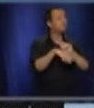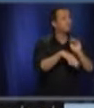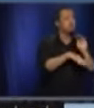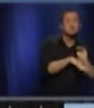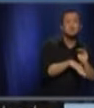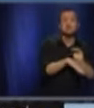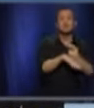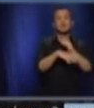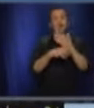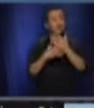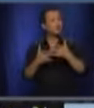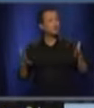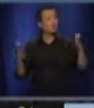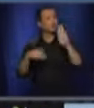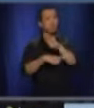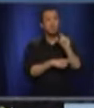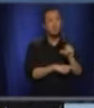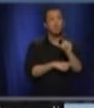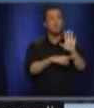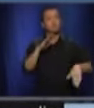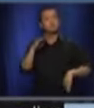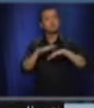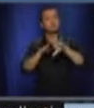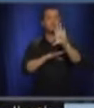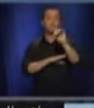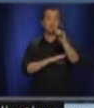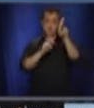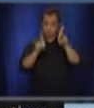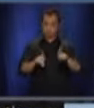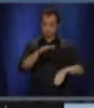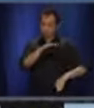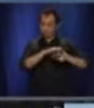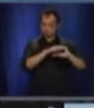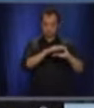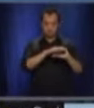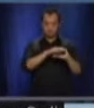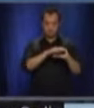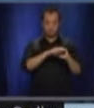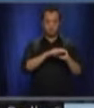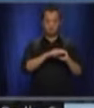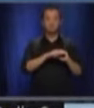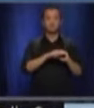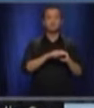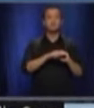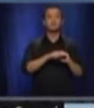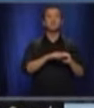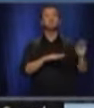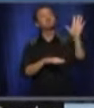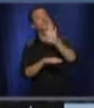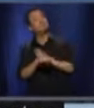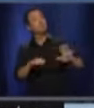barbecues, le rassemblement maximum sera de 50 personnes.